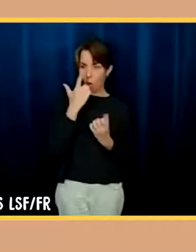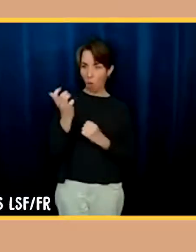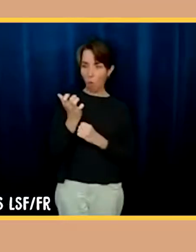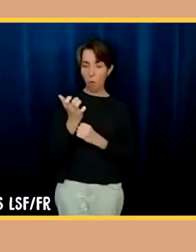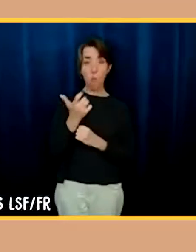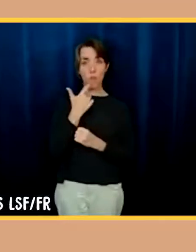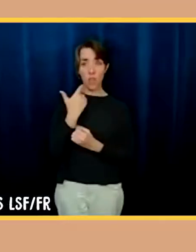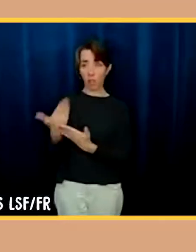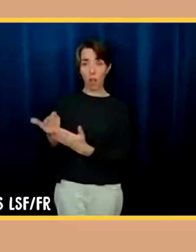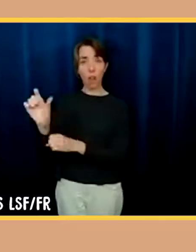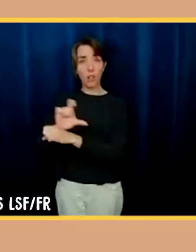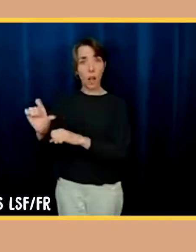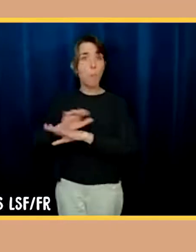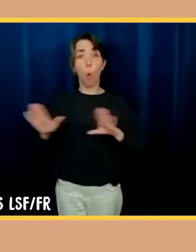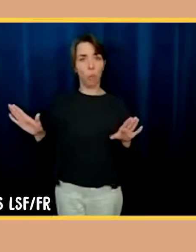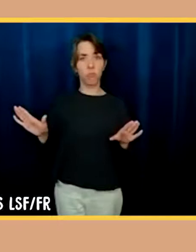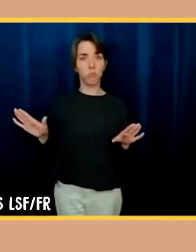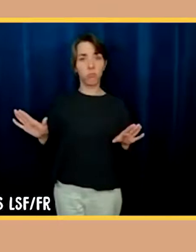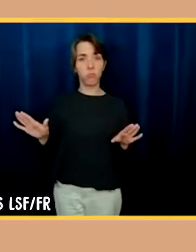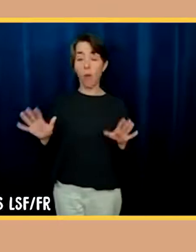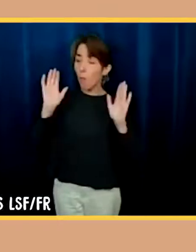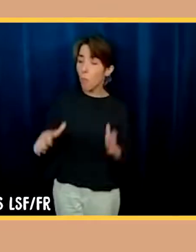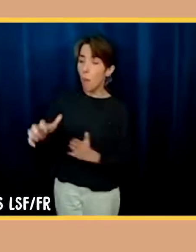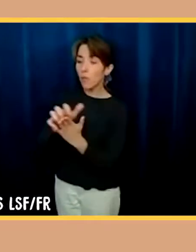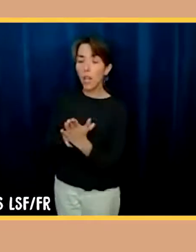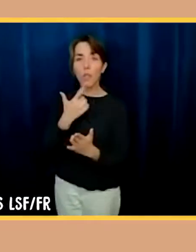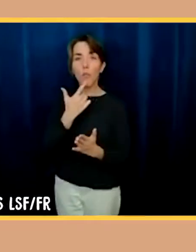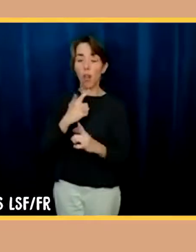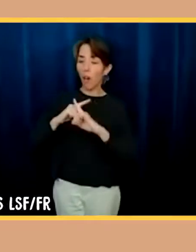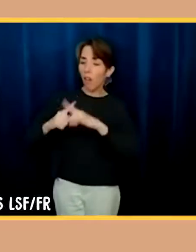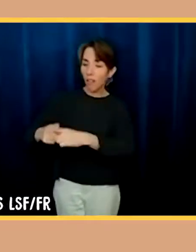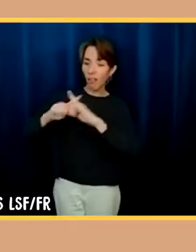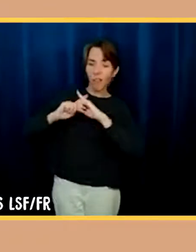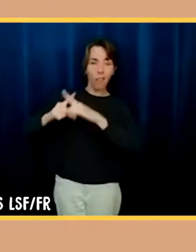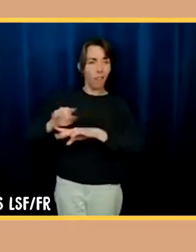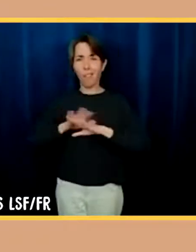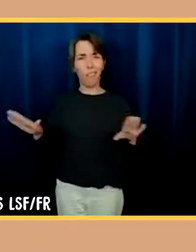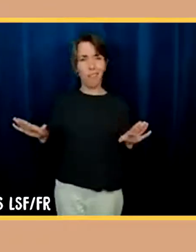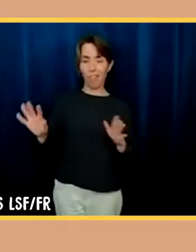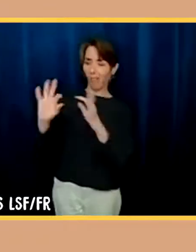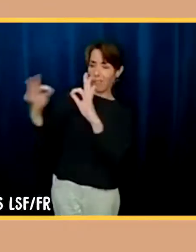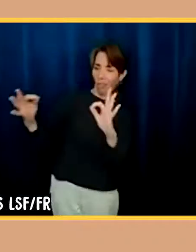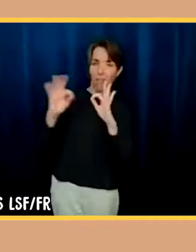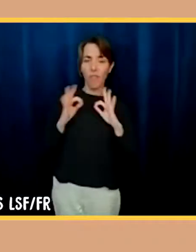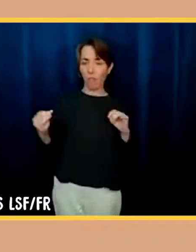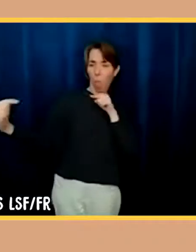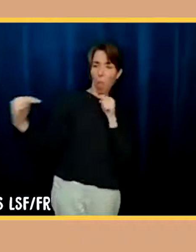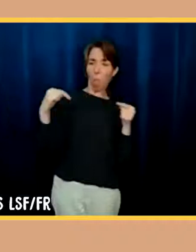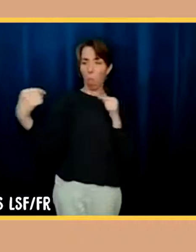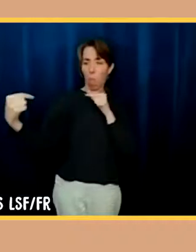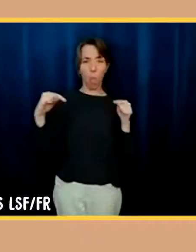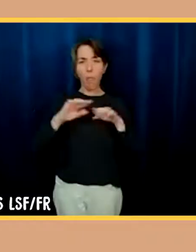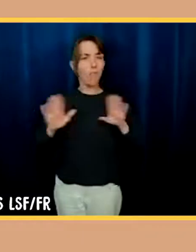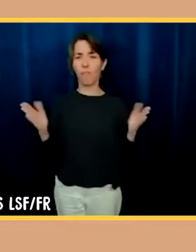textes, je ne suis même plus en fait dans une démarche de négociation, tu me donnes un hadith, je te donne un hadith, tu me donnes un verset, je te donne un verset, c'est au-delà de ça, c'est